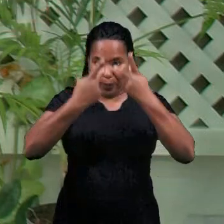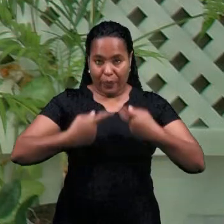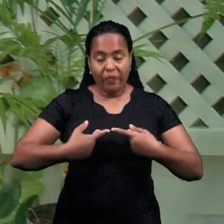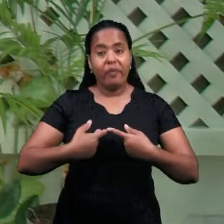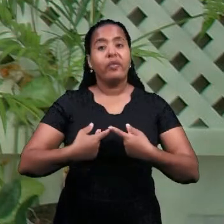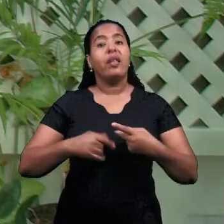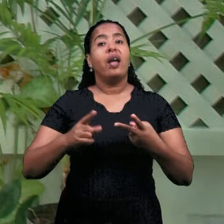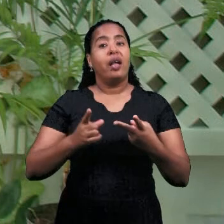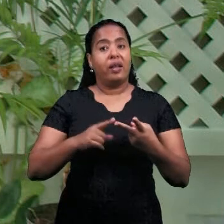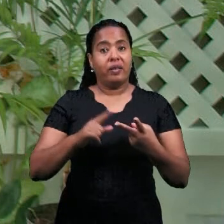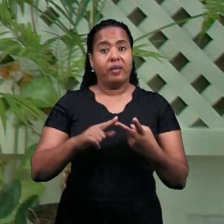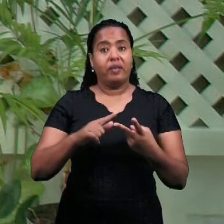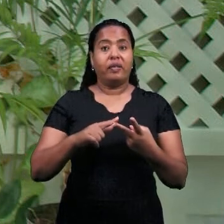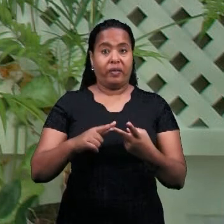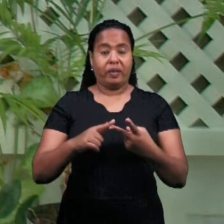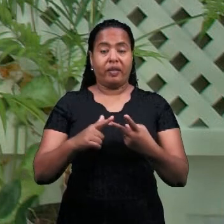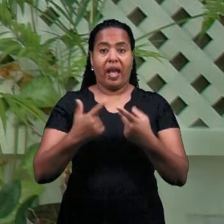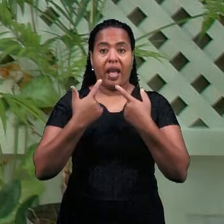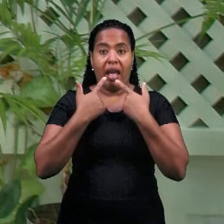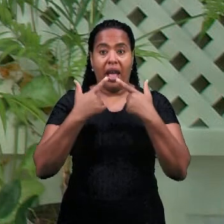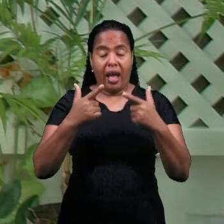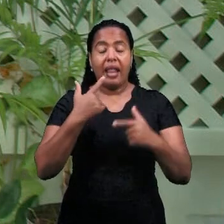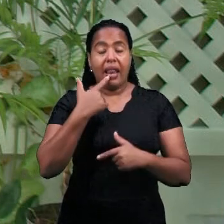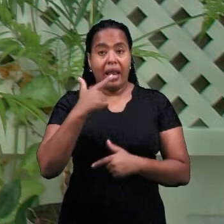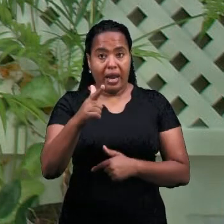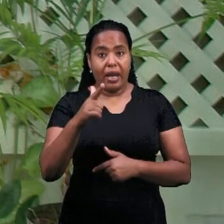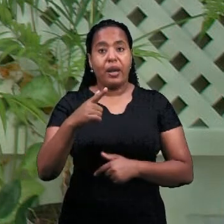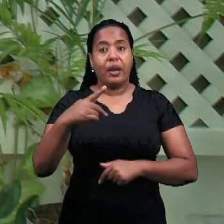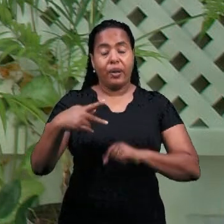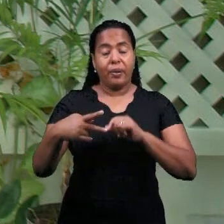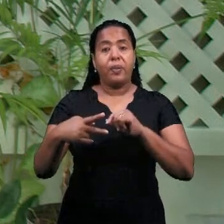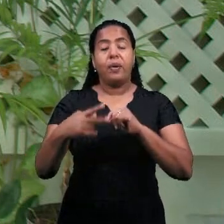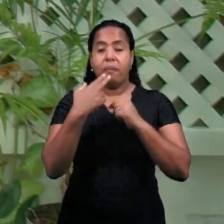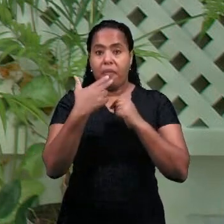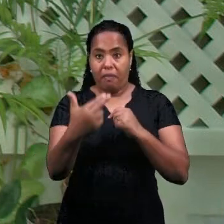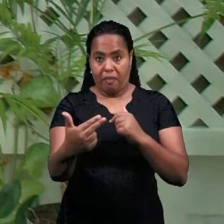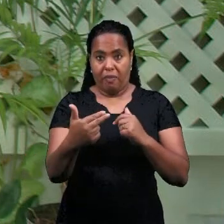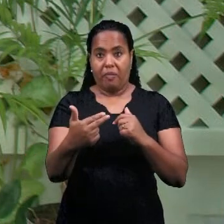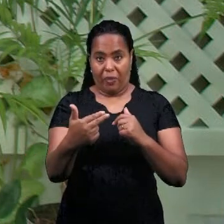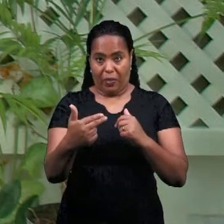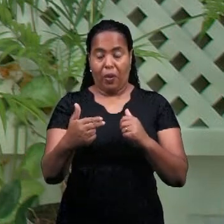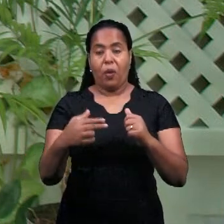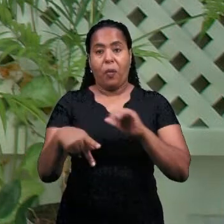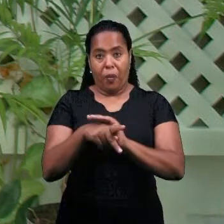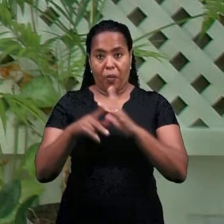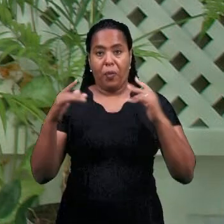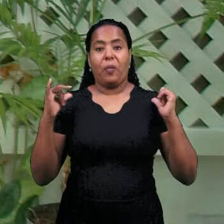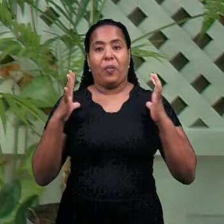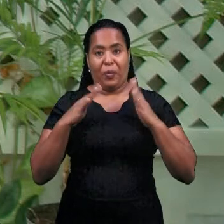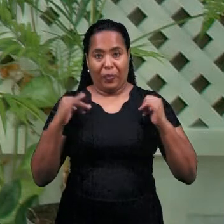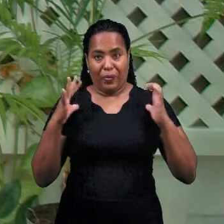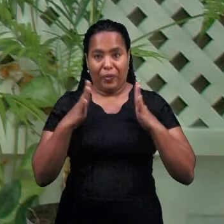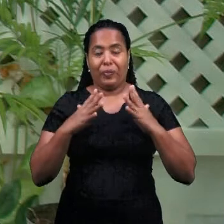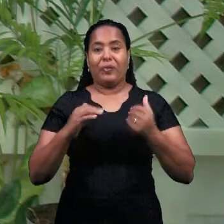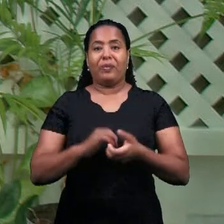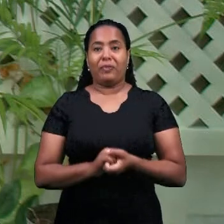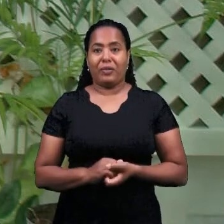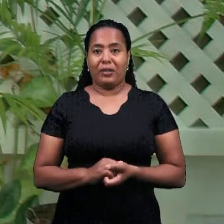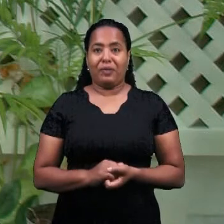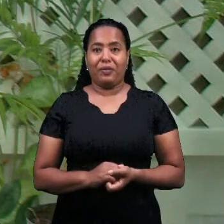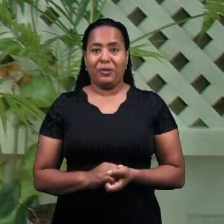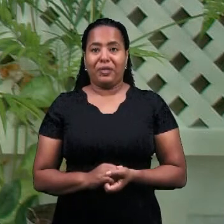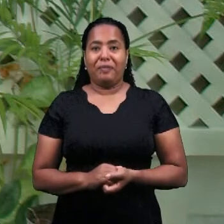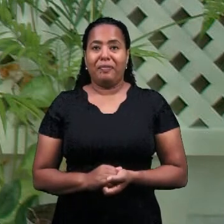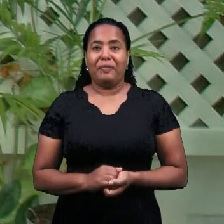anges. Je parle la langue des anges, la langue inconnue. Donc je suis en train de parler à moi, je suis en